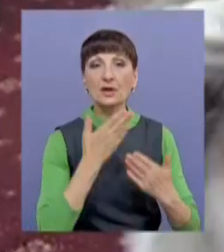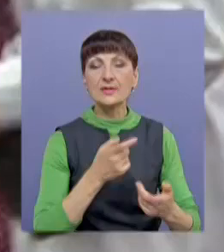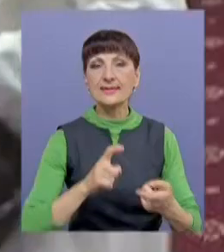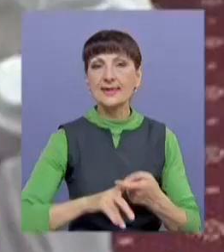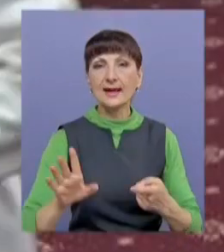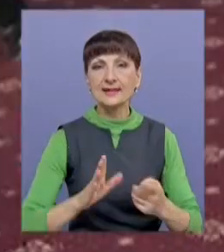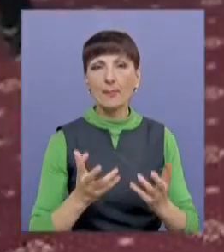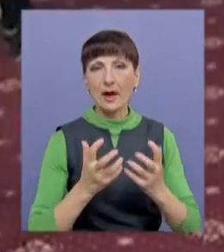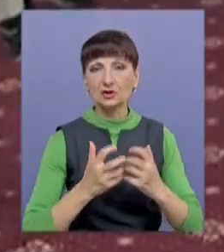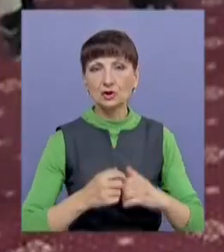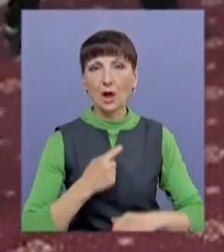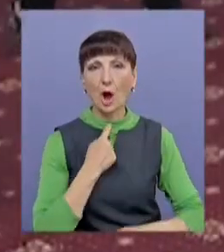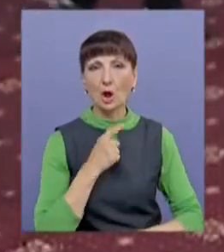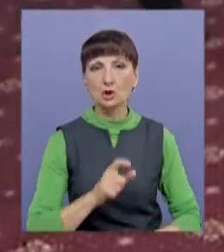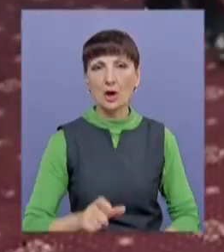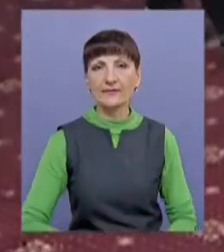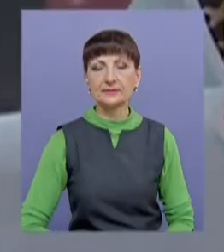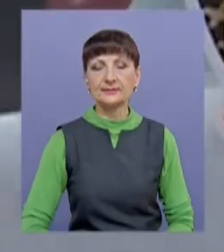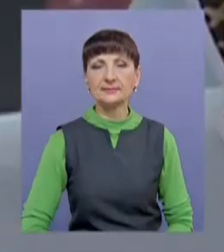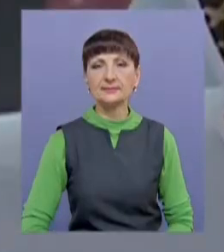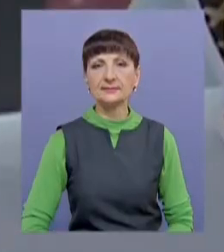касаются подсчета голосов.